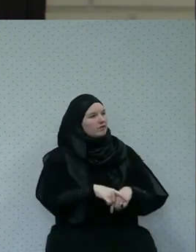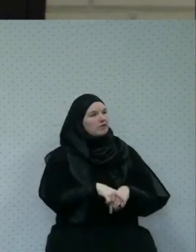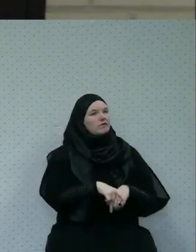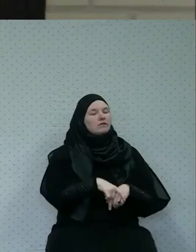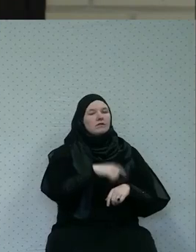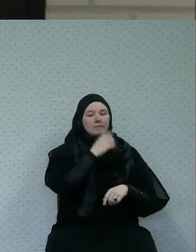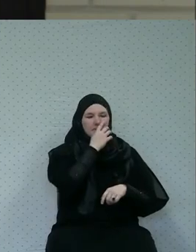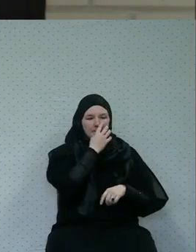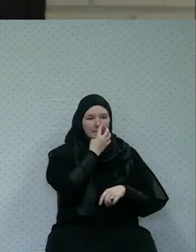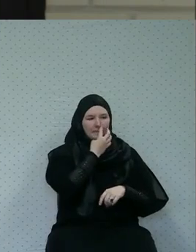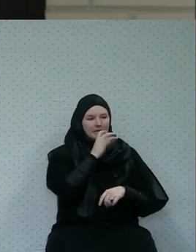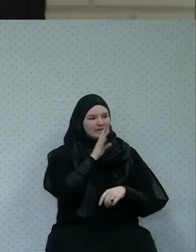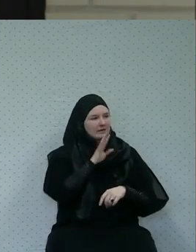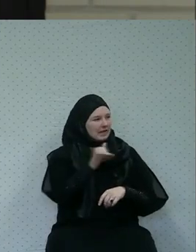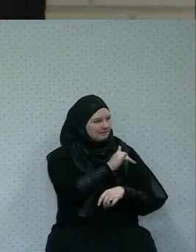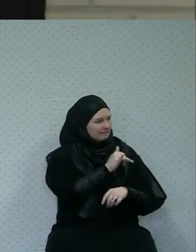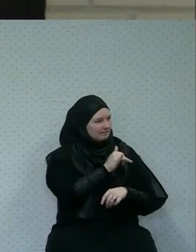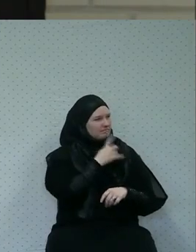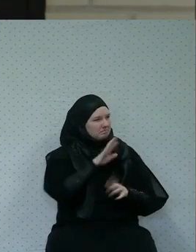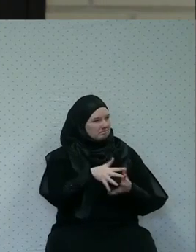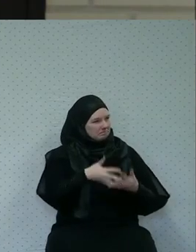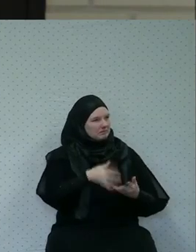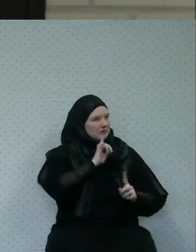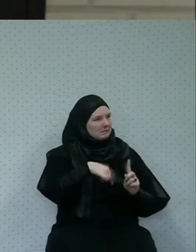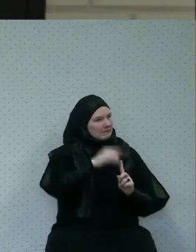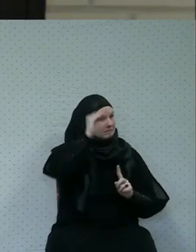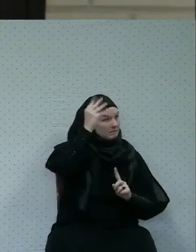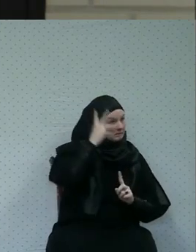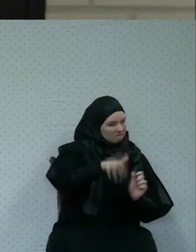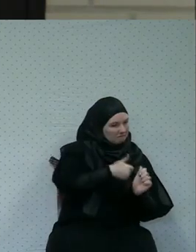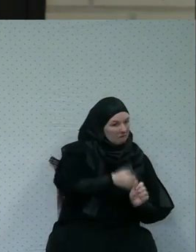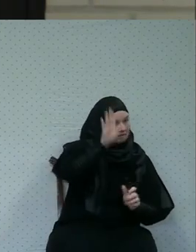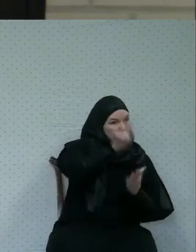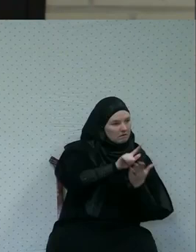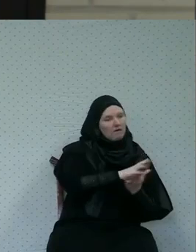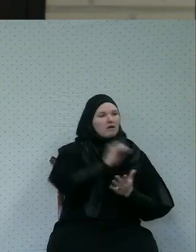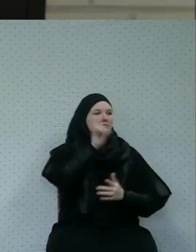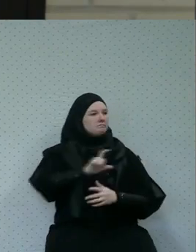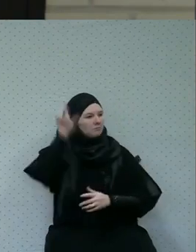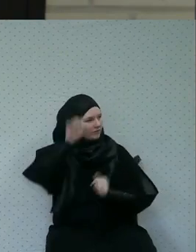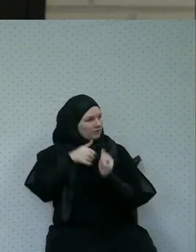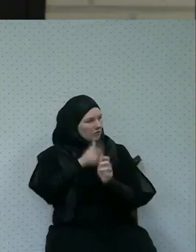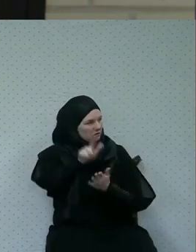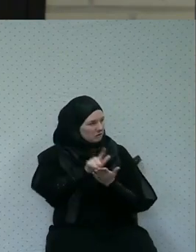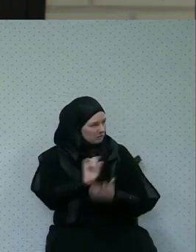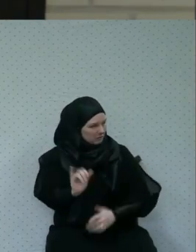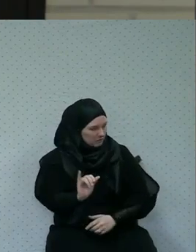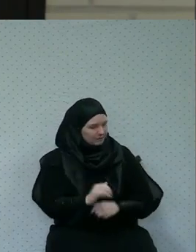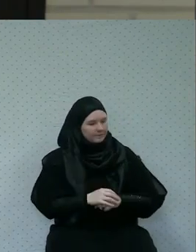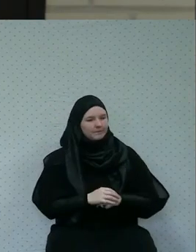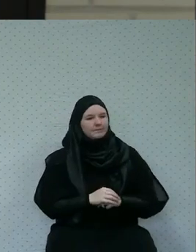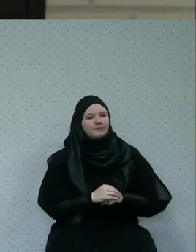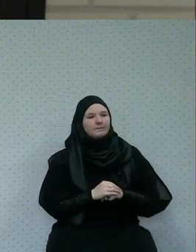وَالشَّمْسُ تَجْرِي لِمُسْتَقَرٍ لَهَا ذَلِكَ تَقْدِيرُ الْعَزِيزِ الْعَلِيمِ وَالْقَمَرَ قَدَّرْنَاهُ